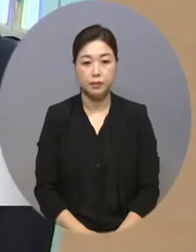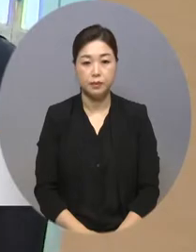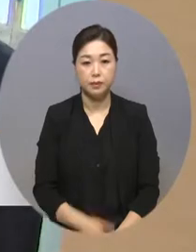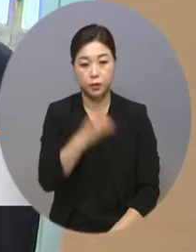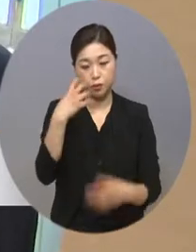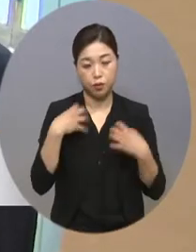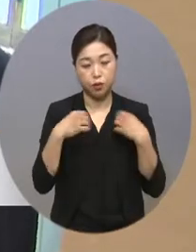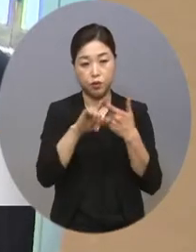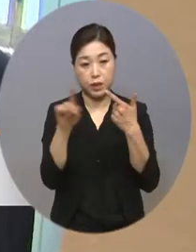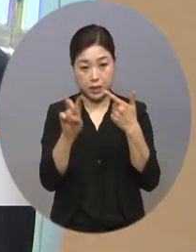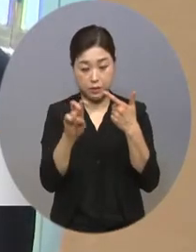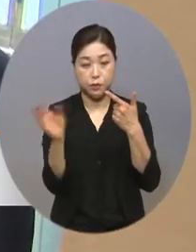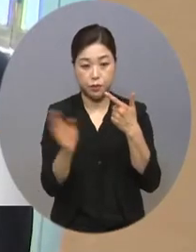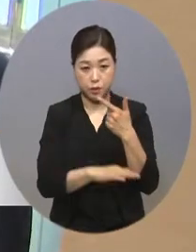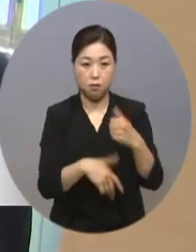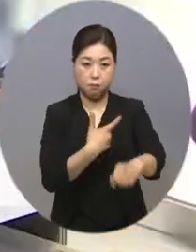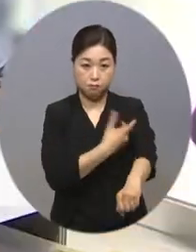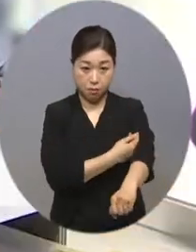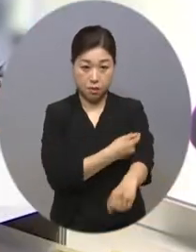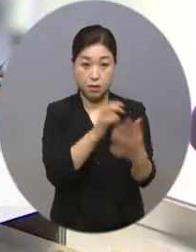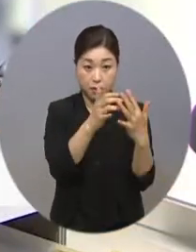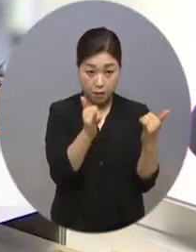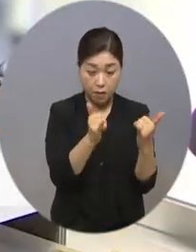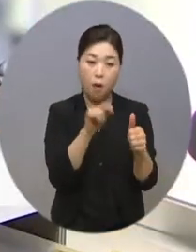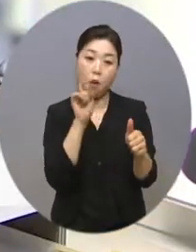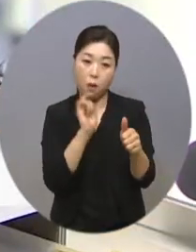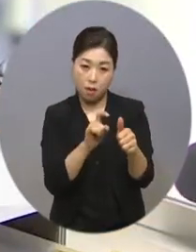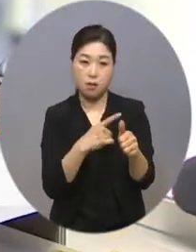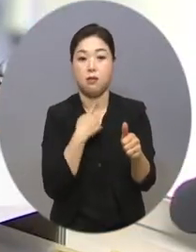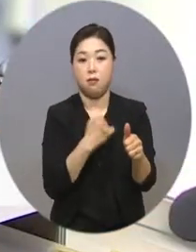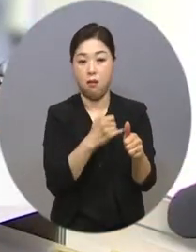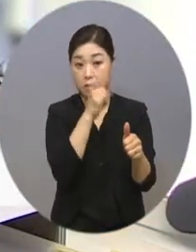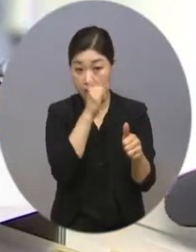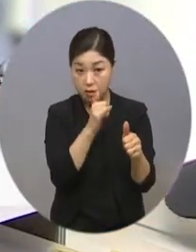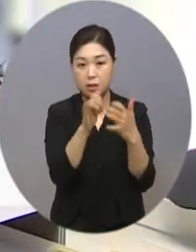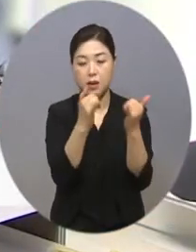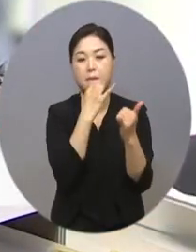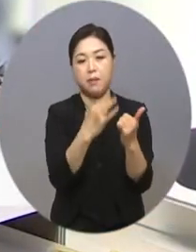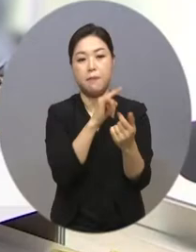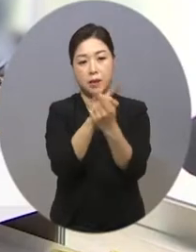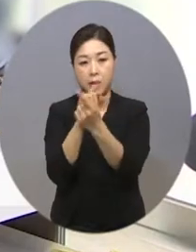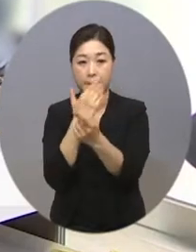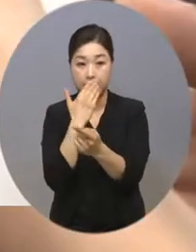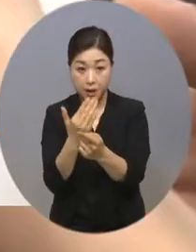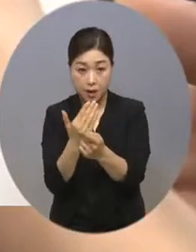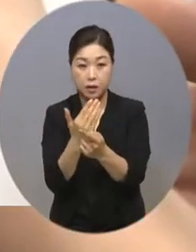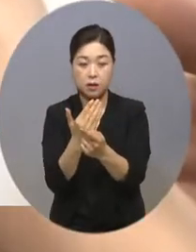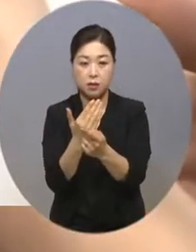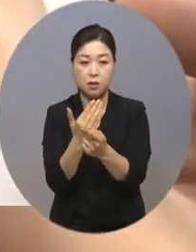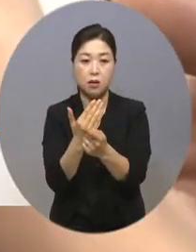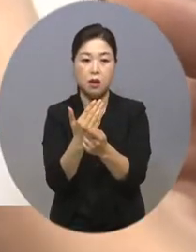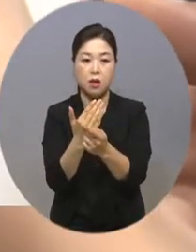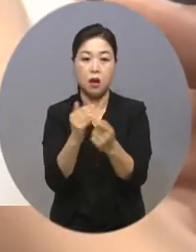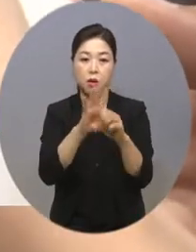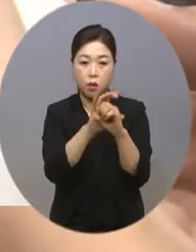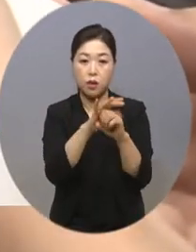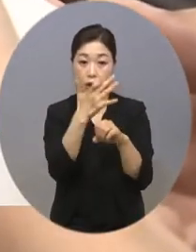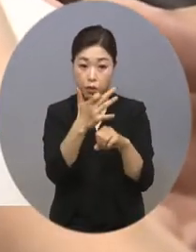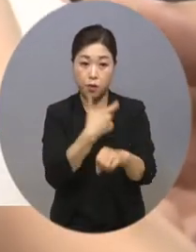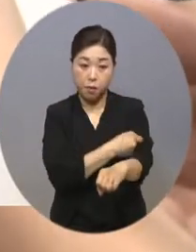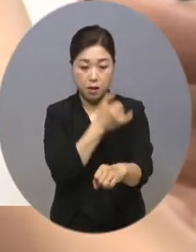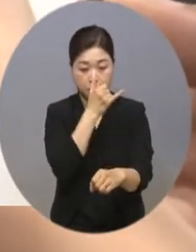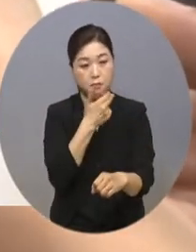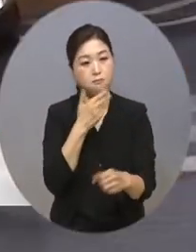정부가 20일부터 예방접종자와 확진 이력이 있는 경우에만 가능했던 접촉 면회를 코로나19 백신 접종